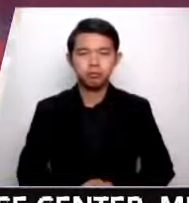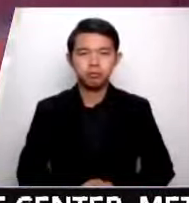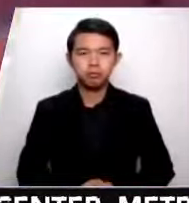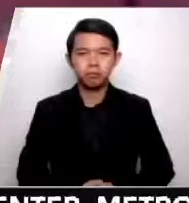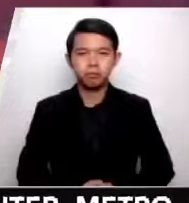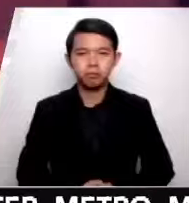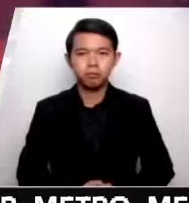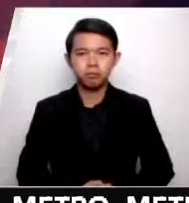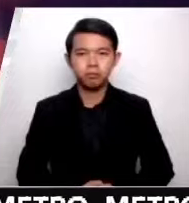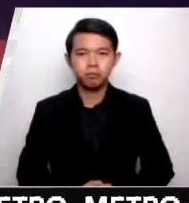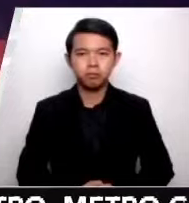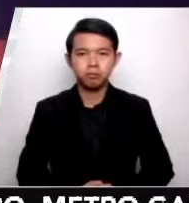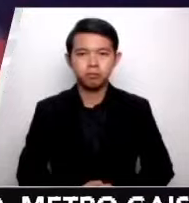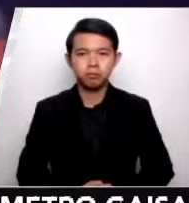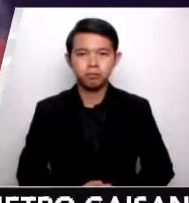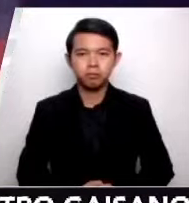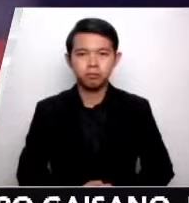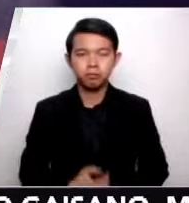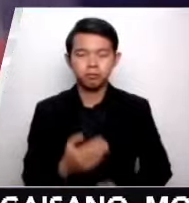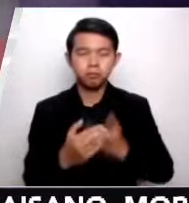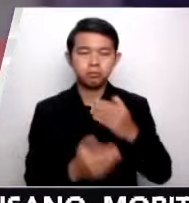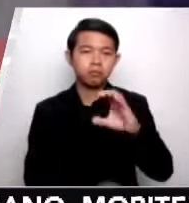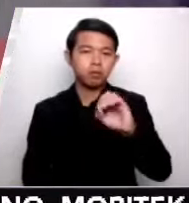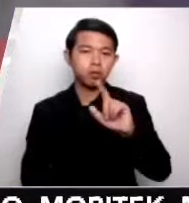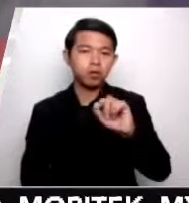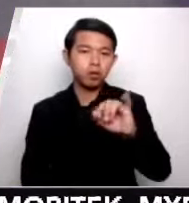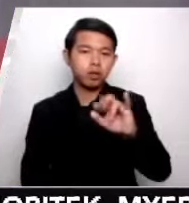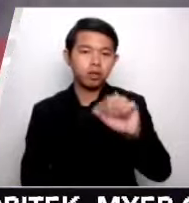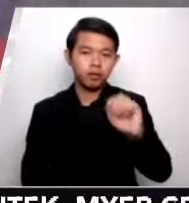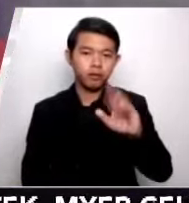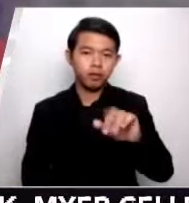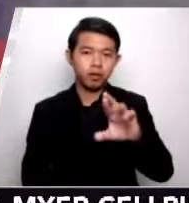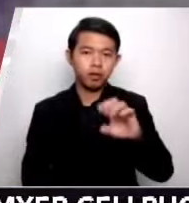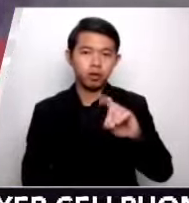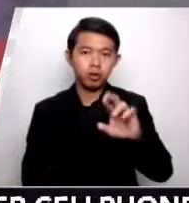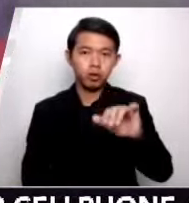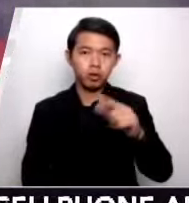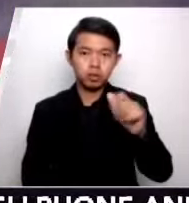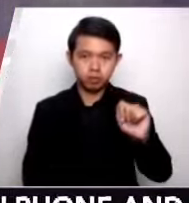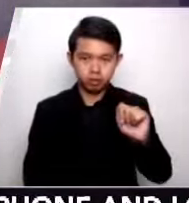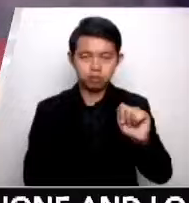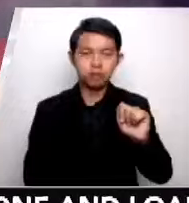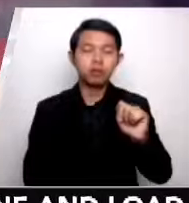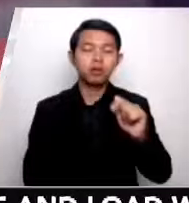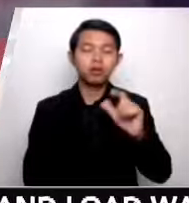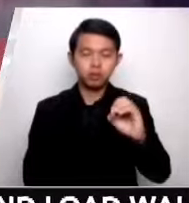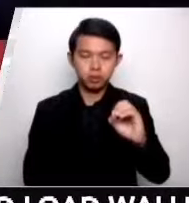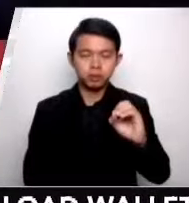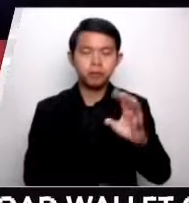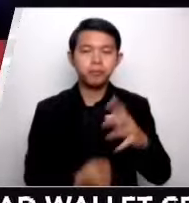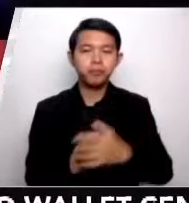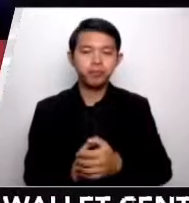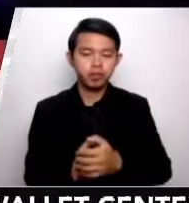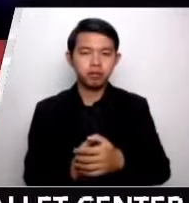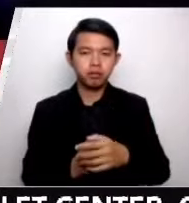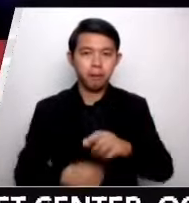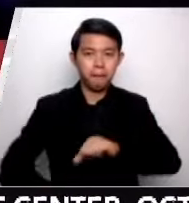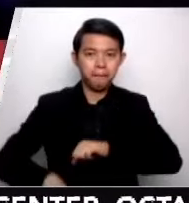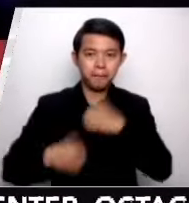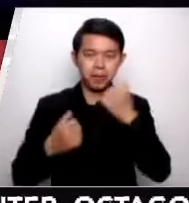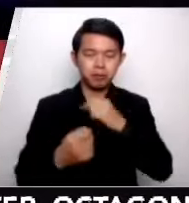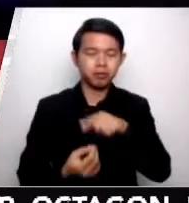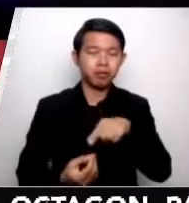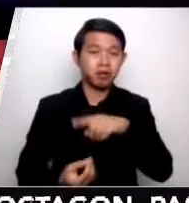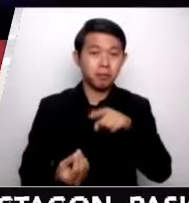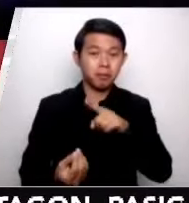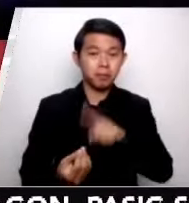Film singer Olivia Rodrigo ipinagmalaki sa isang US late night talk show na ang concert niya sa Pilipinas ang isa raw sa